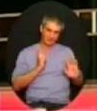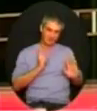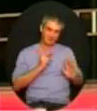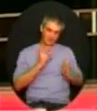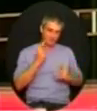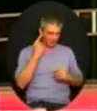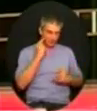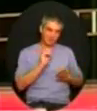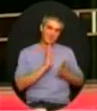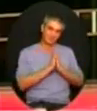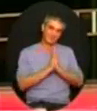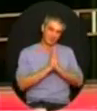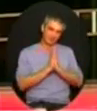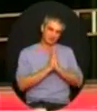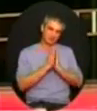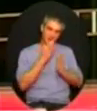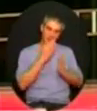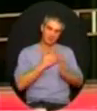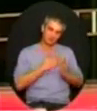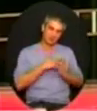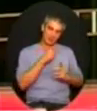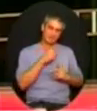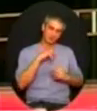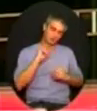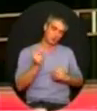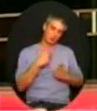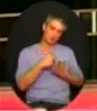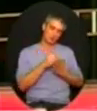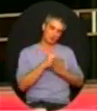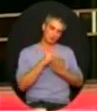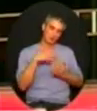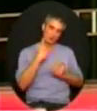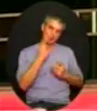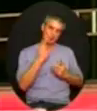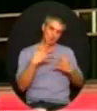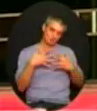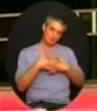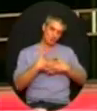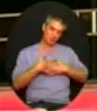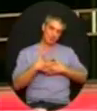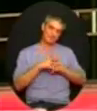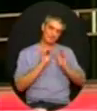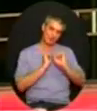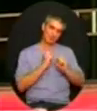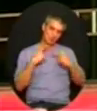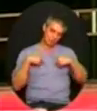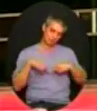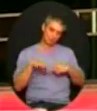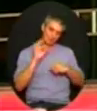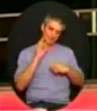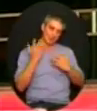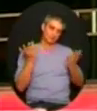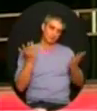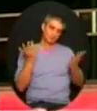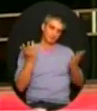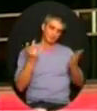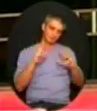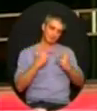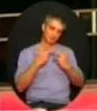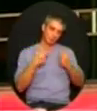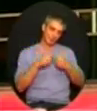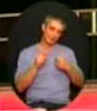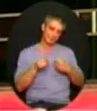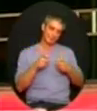נקיש ונשאף לזה שכולנו נמשיך להיות מלוכדים ולתמוך ביור הנבחר, שנבחר על ידי ציבור